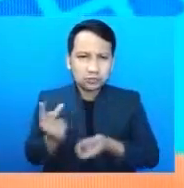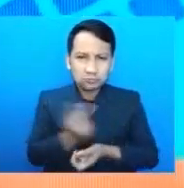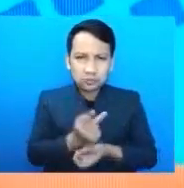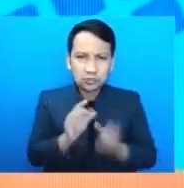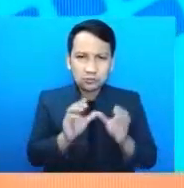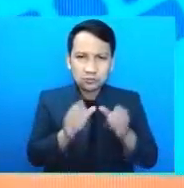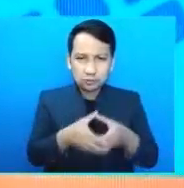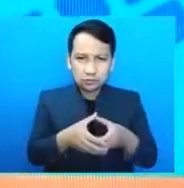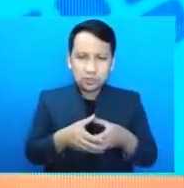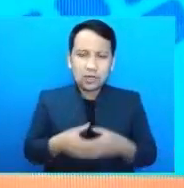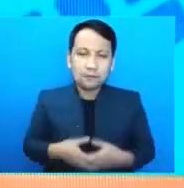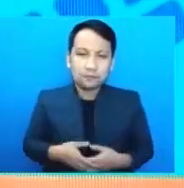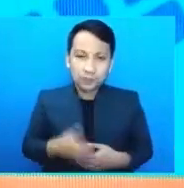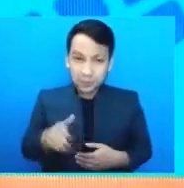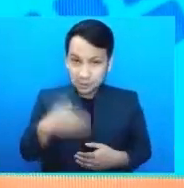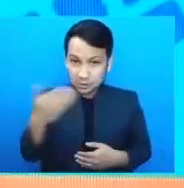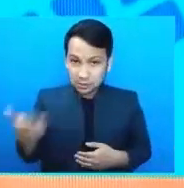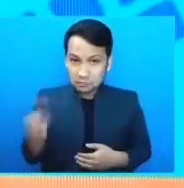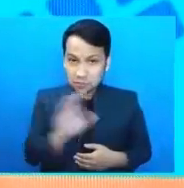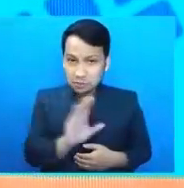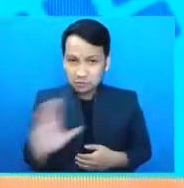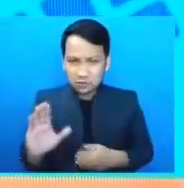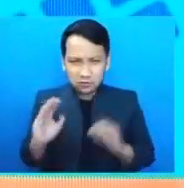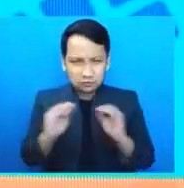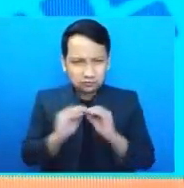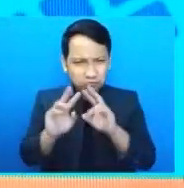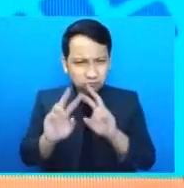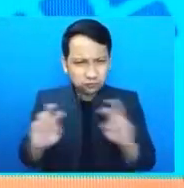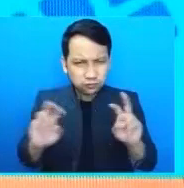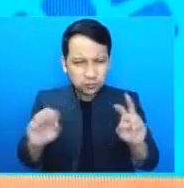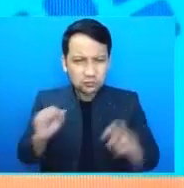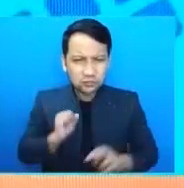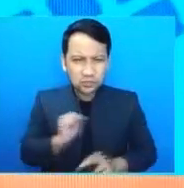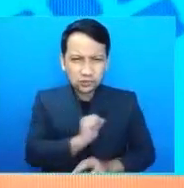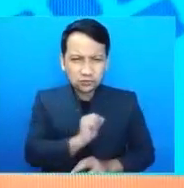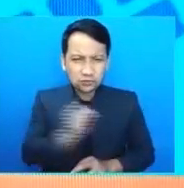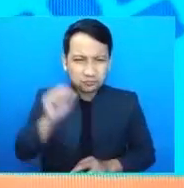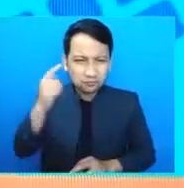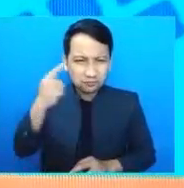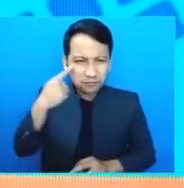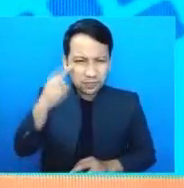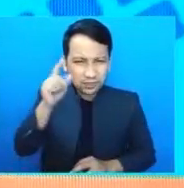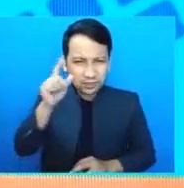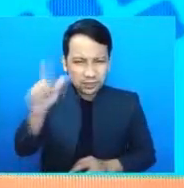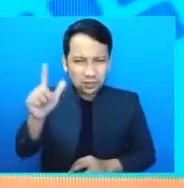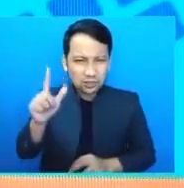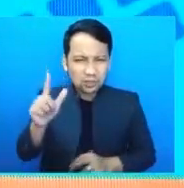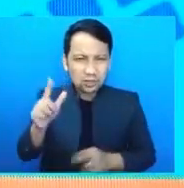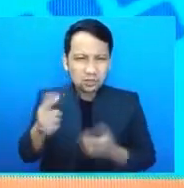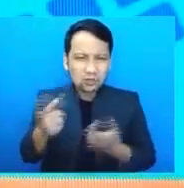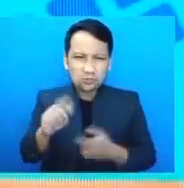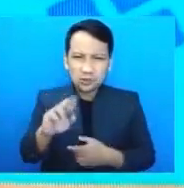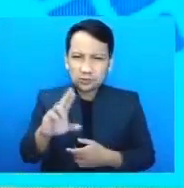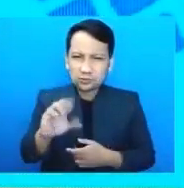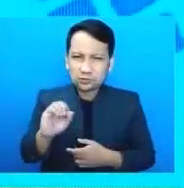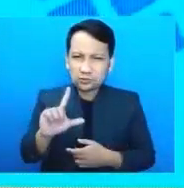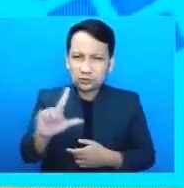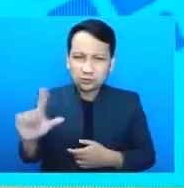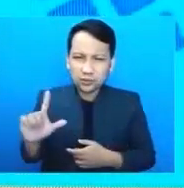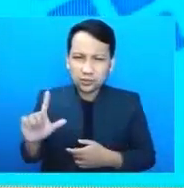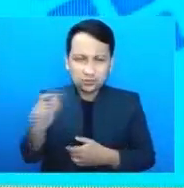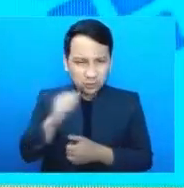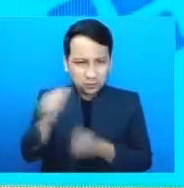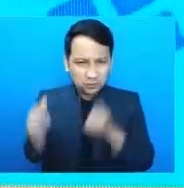Isinusulong sa Kamara na imbestigahan ang isiniwalat ni Senador Ping Lacson tungkol sa umano'y troll farms ng isang undersecretary